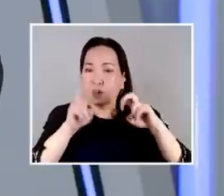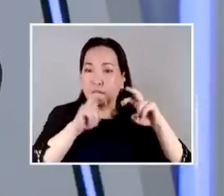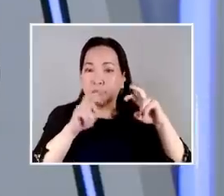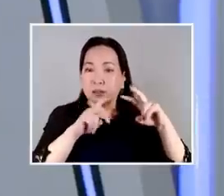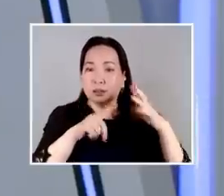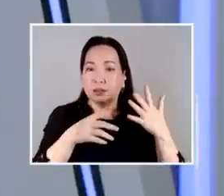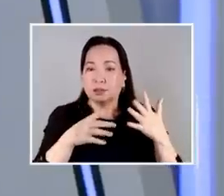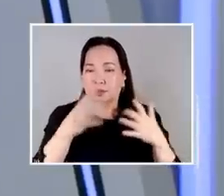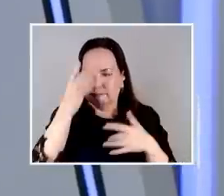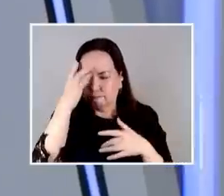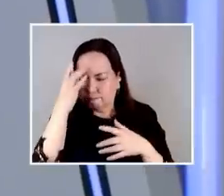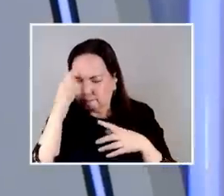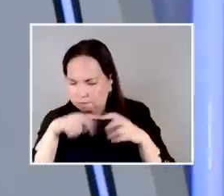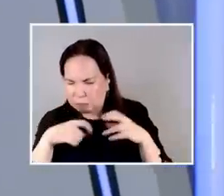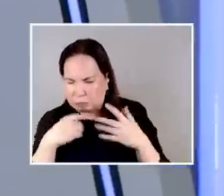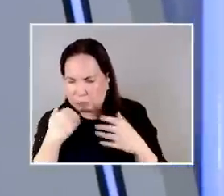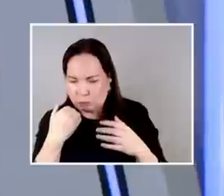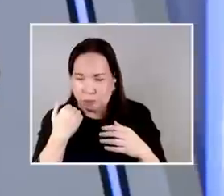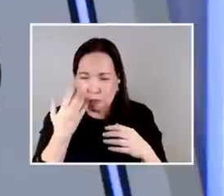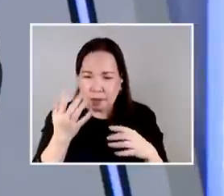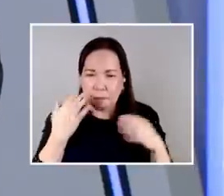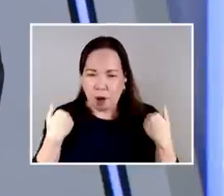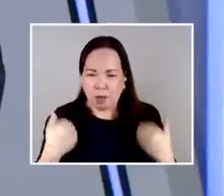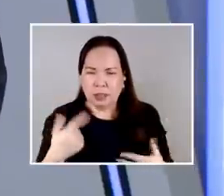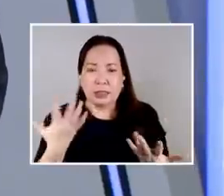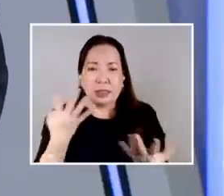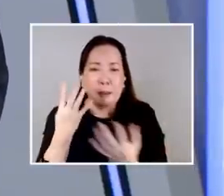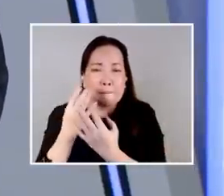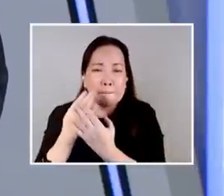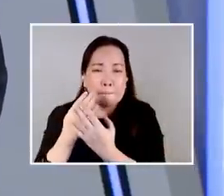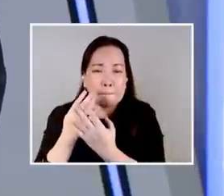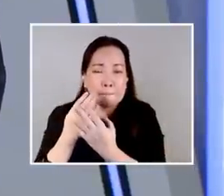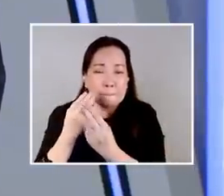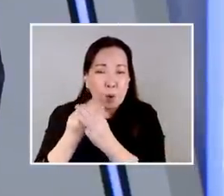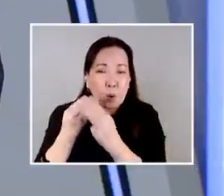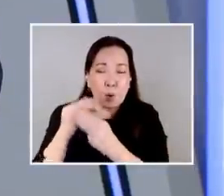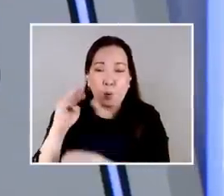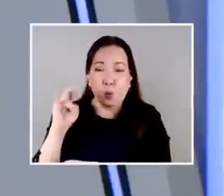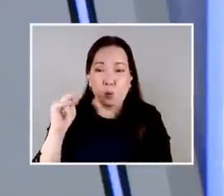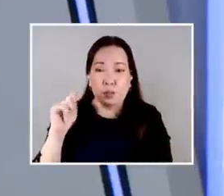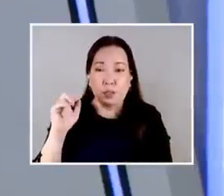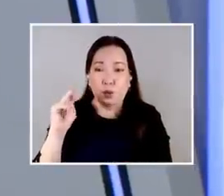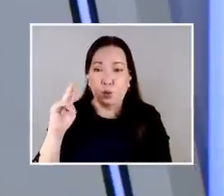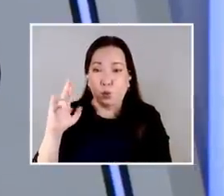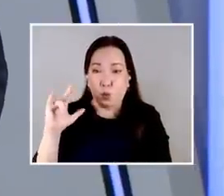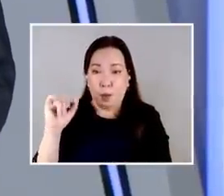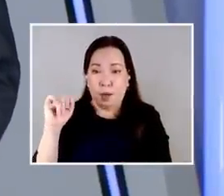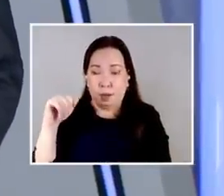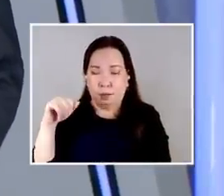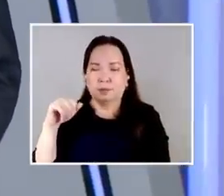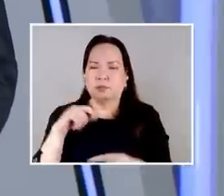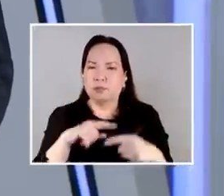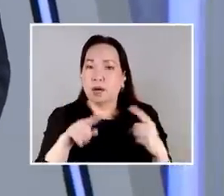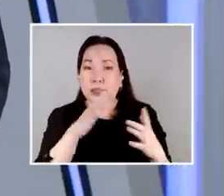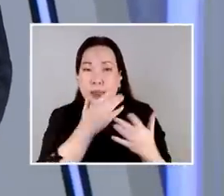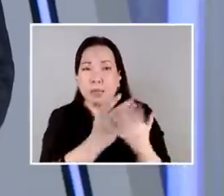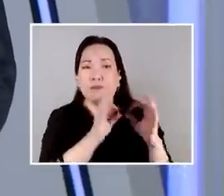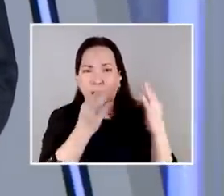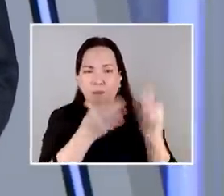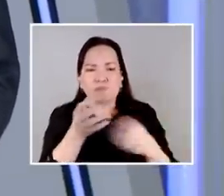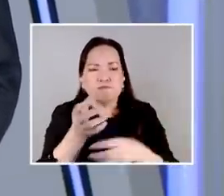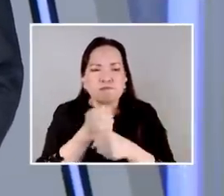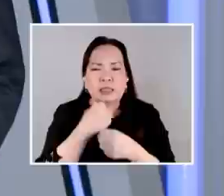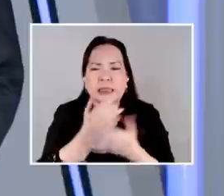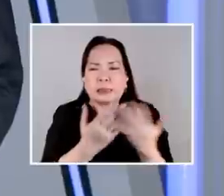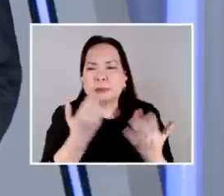isang punerarya sa Muntinlupa City. Bagamat may ilang pamilya na kinuha na ang mga labi ng mga nasawing mahal